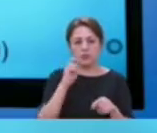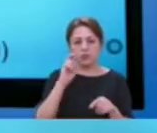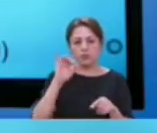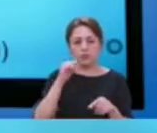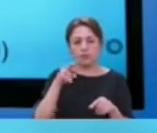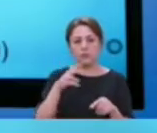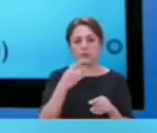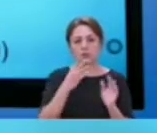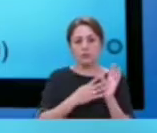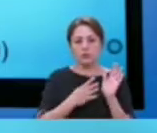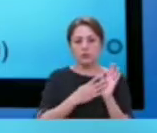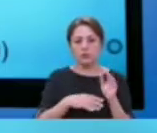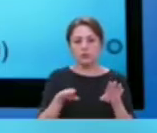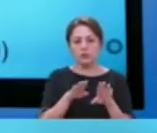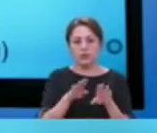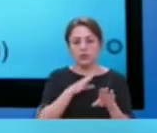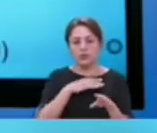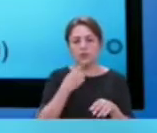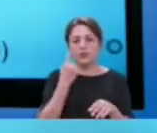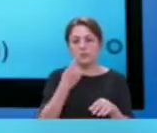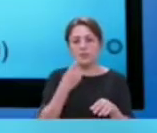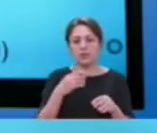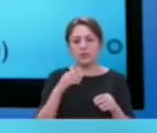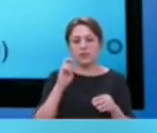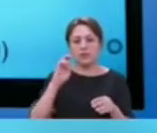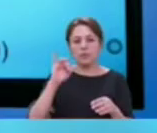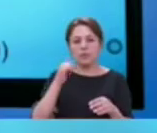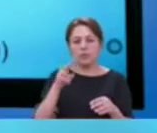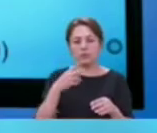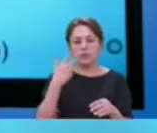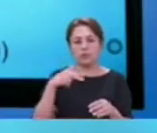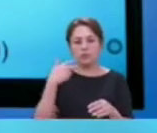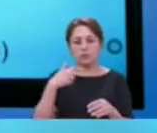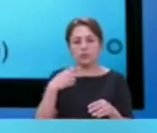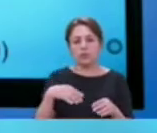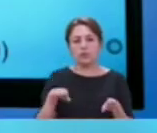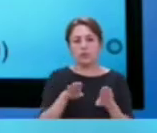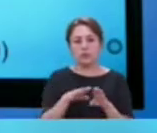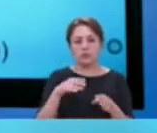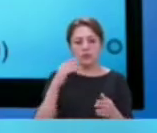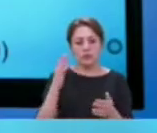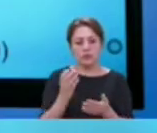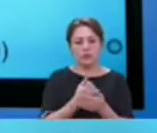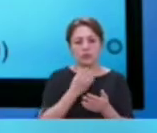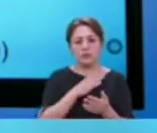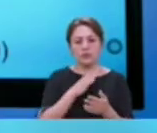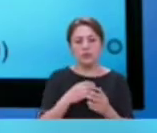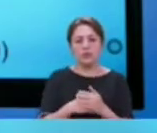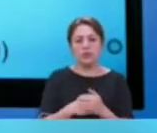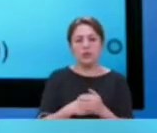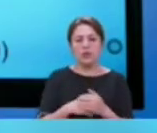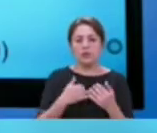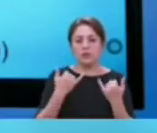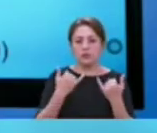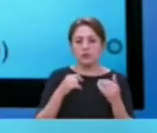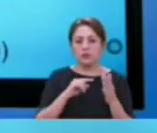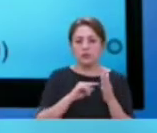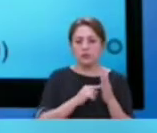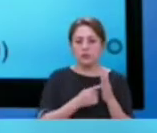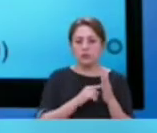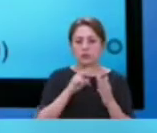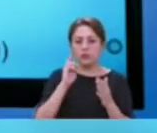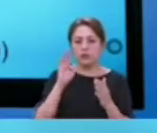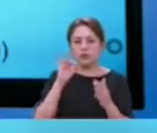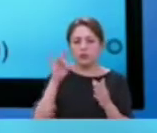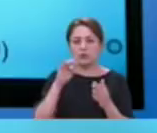90 ga teng ekan, uni bitta bo'lmasi 30 ga tengligi ma'lum bo'ldi. Endi esa nuqtalarning